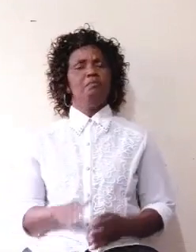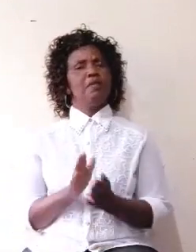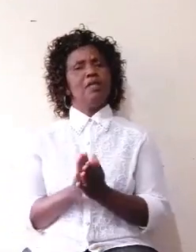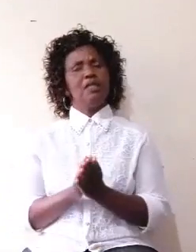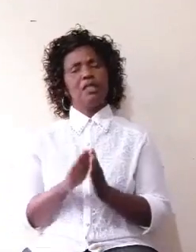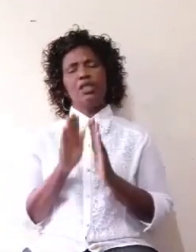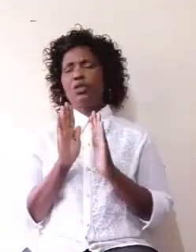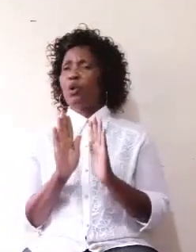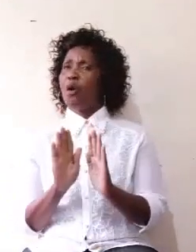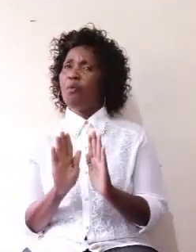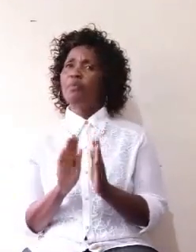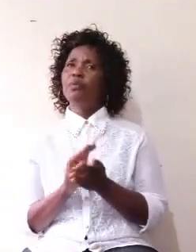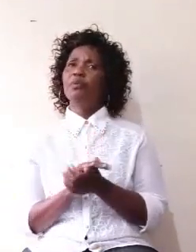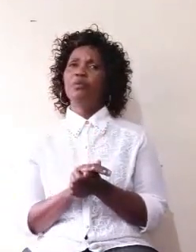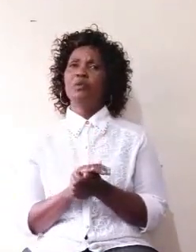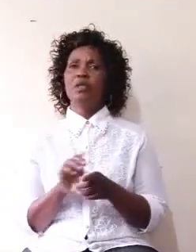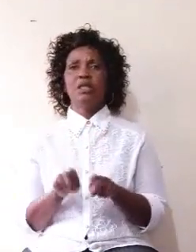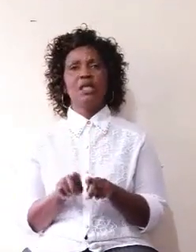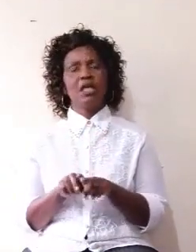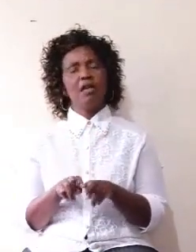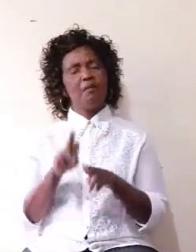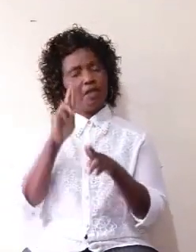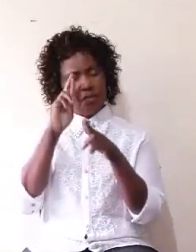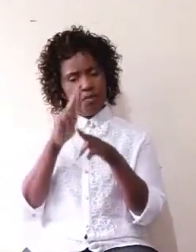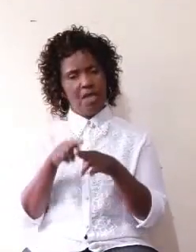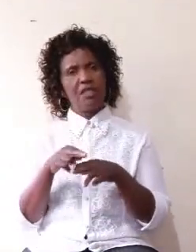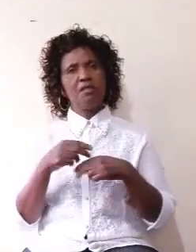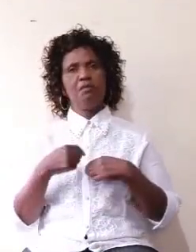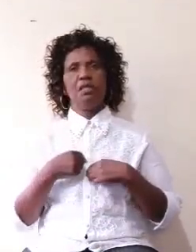imi mofutokutogarai pasi mani